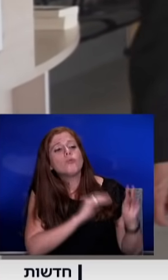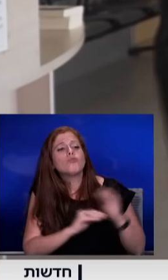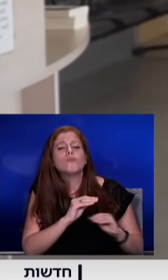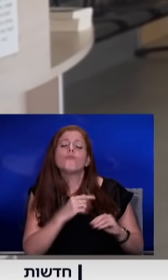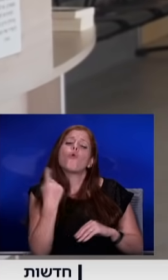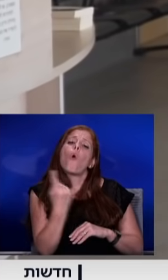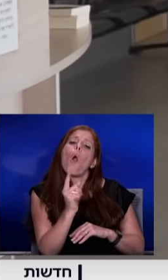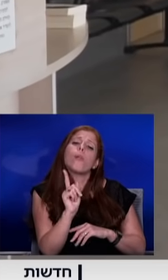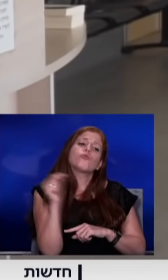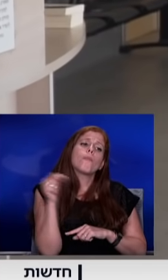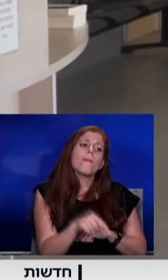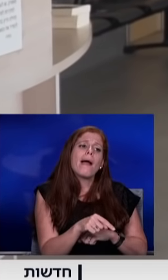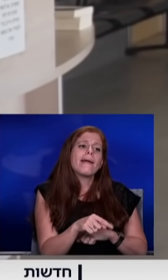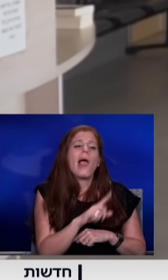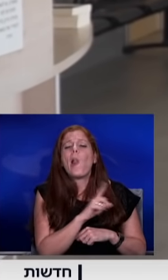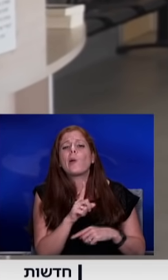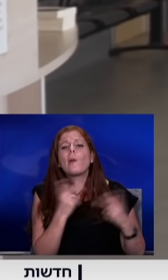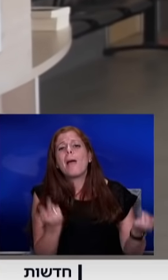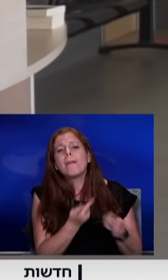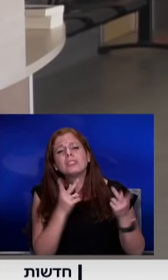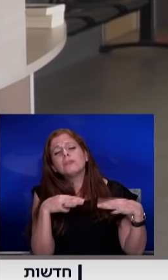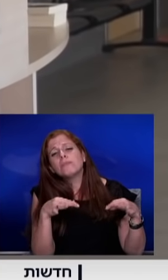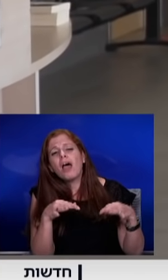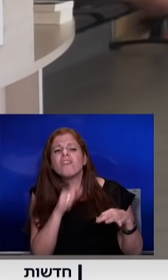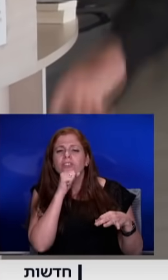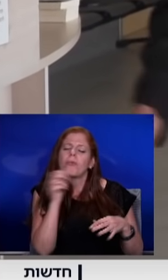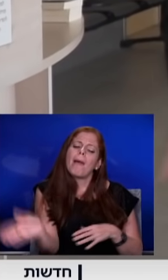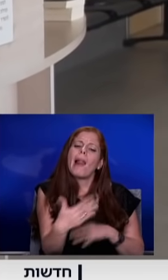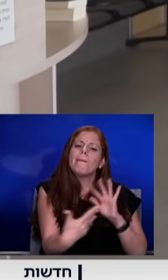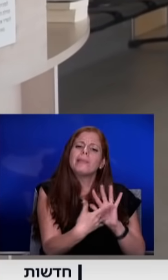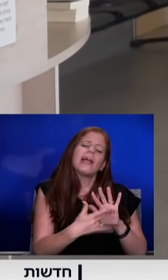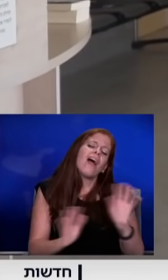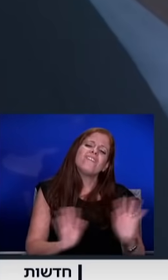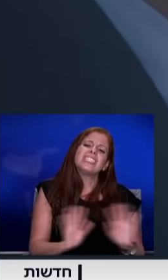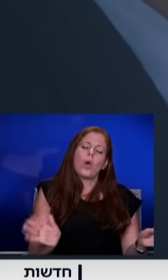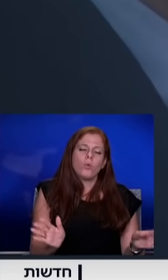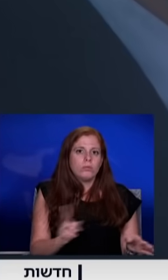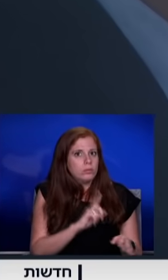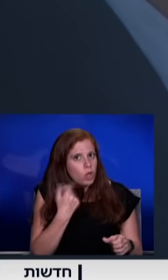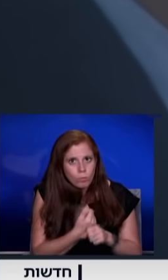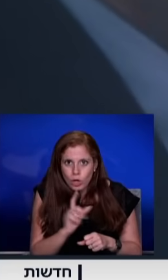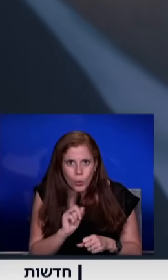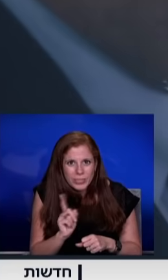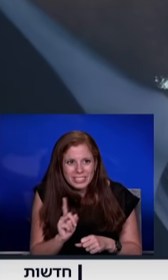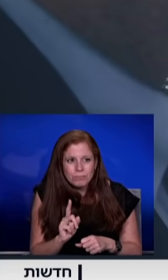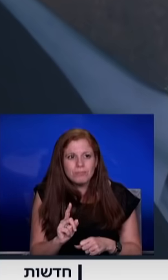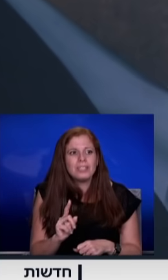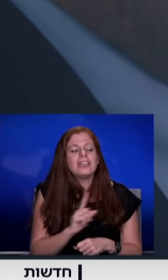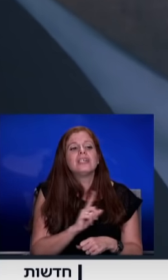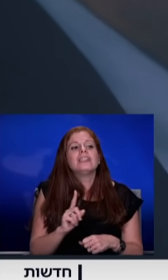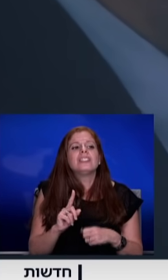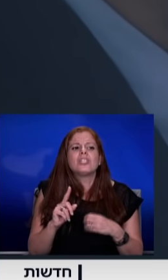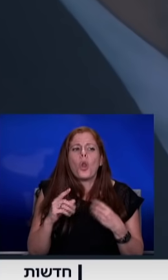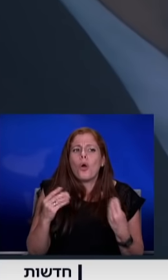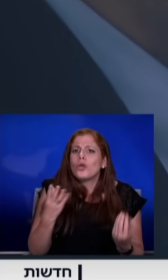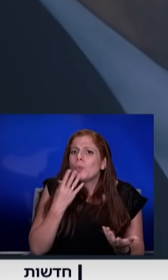לפה, לא היינו תורכים לחפש מסמכים ולא סבתות, היינו אומרים, תעשה בדיקה גנטית ונבדוק אם אתה יהודי. זה לא מה שאנחנו עושים. זה לא משהו יהודי לעשות דבר כזה.